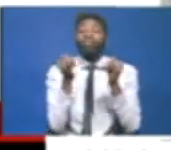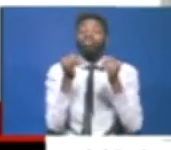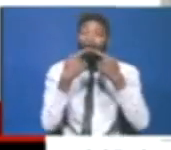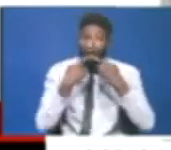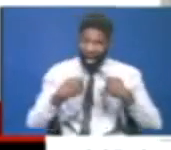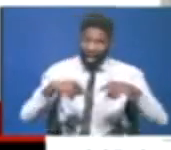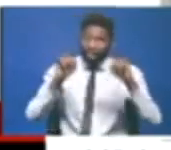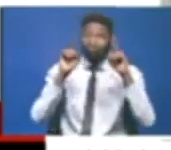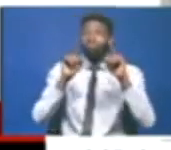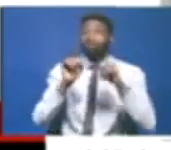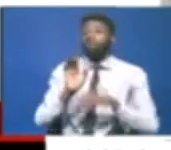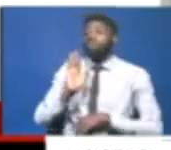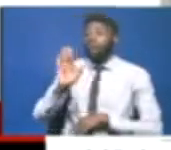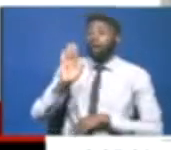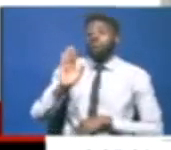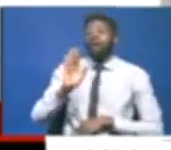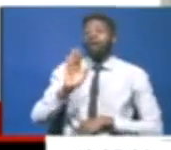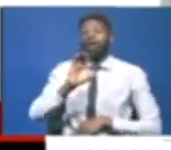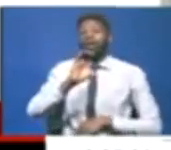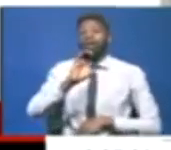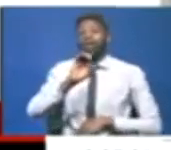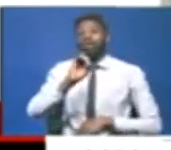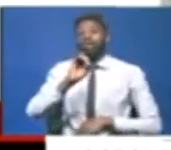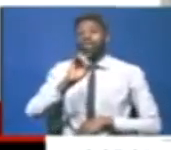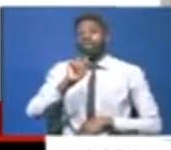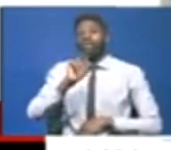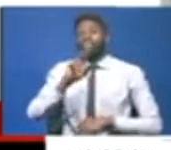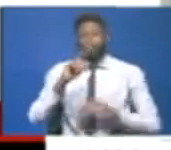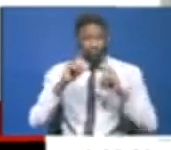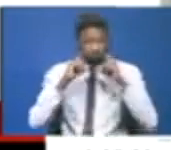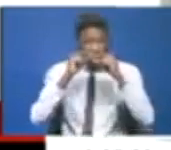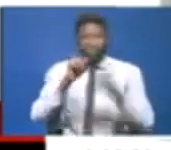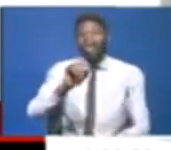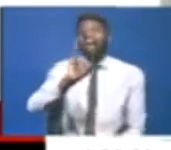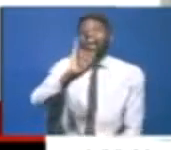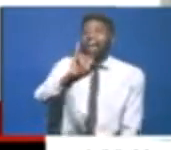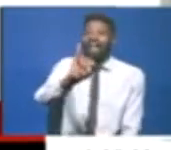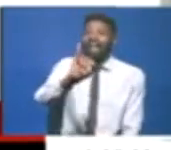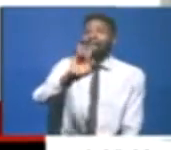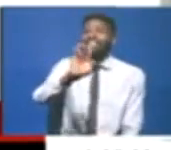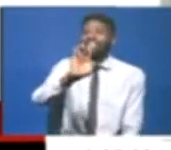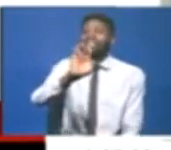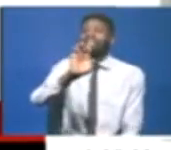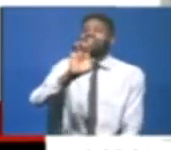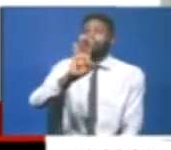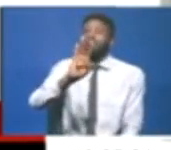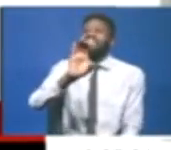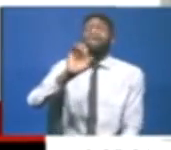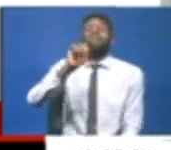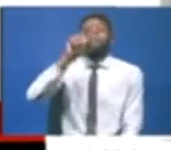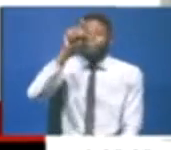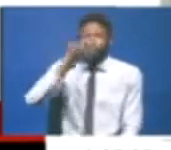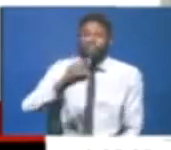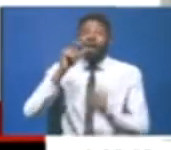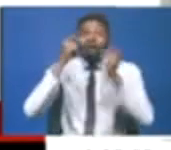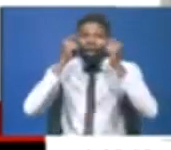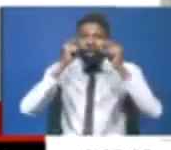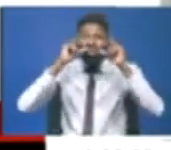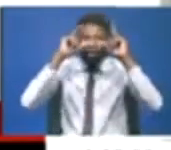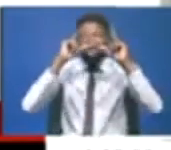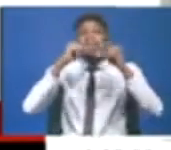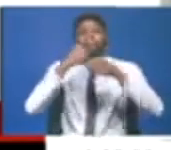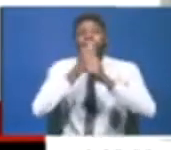wa vyama vya wafanyakazi Kotu Francis Otoli akisema kwamba tume hii lazima iwe macho kuhusiana tu na swala hili la kutokuwepo kwa